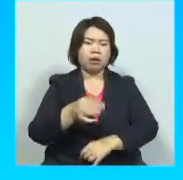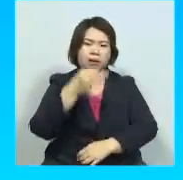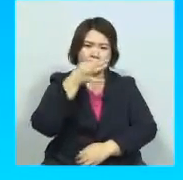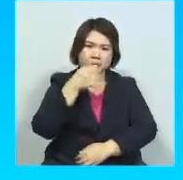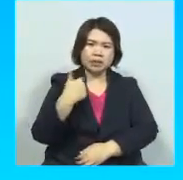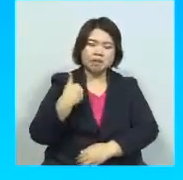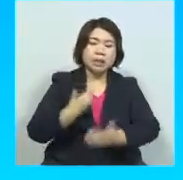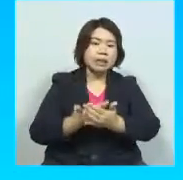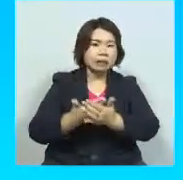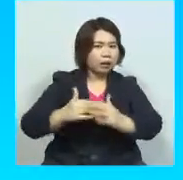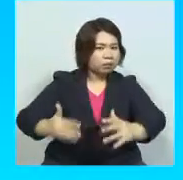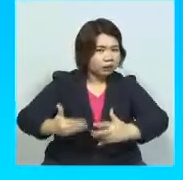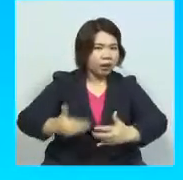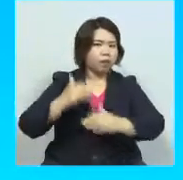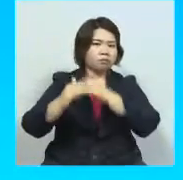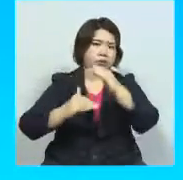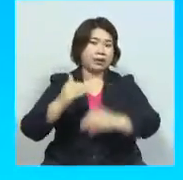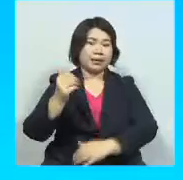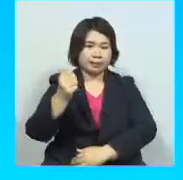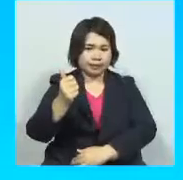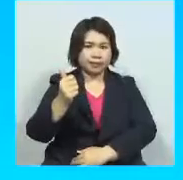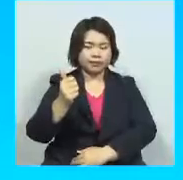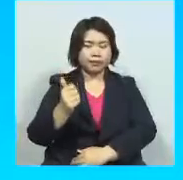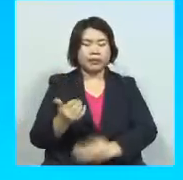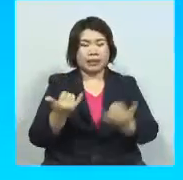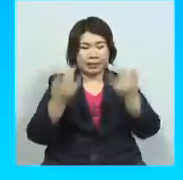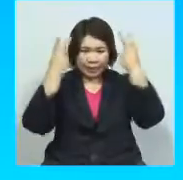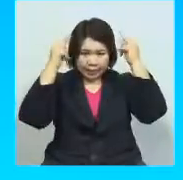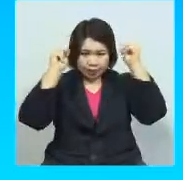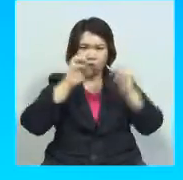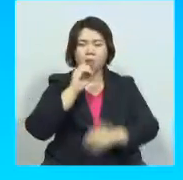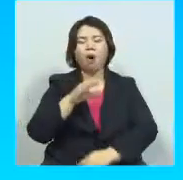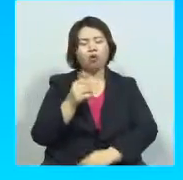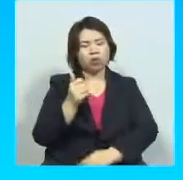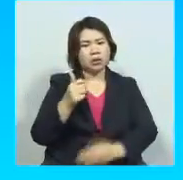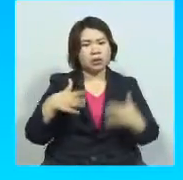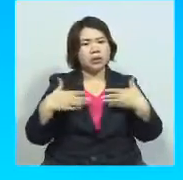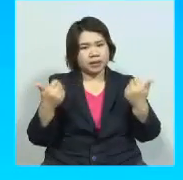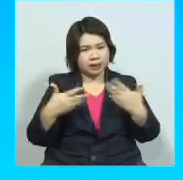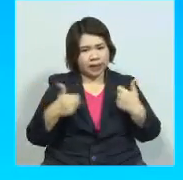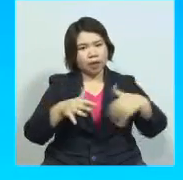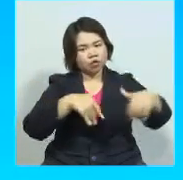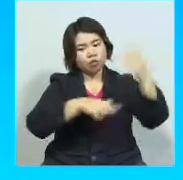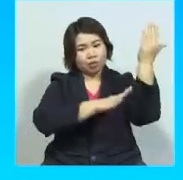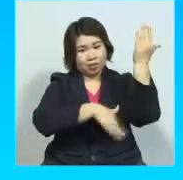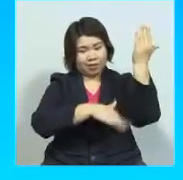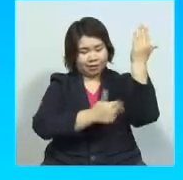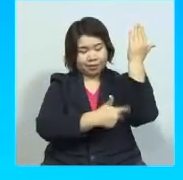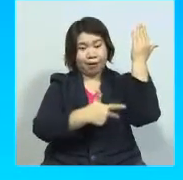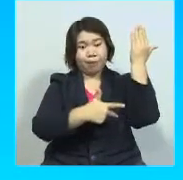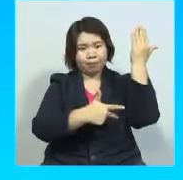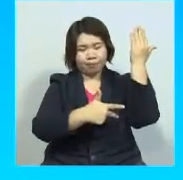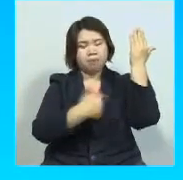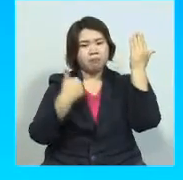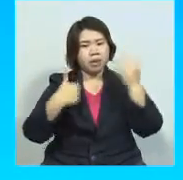ดีมีรายได้ที่ดีขึ้นนอกจากนี้นายกรัฐมนตรียังบอกด้วยนะคะว่าดีใจที่ประชาชนในพื้นที่3จังหวัดชายแดนภาคใ